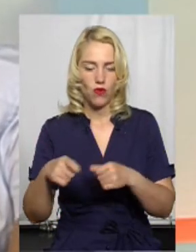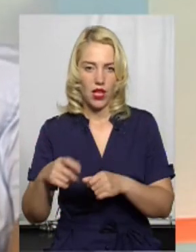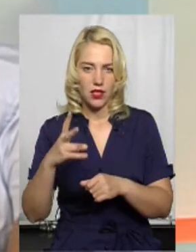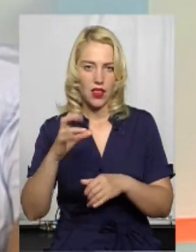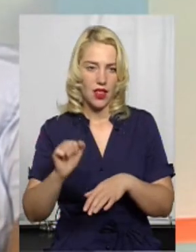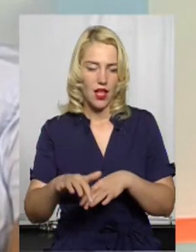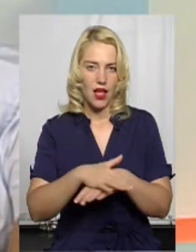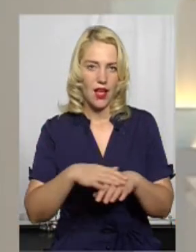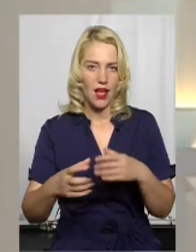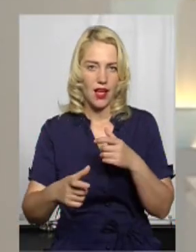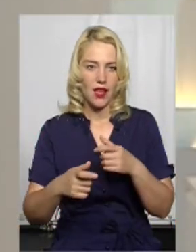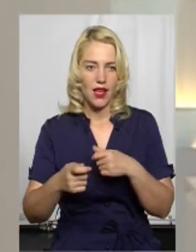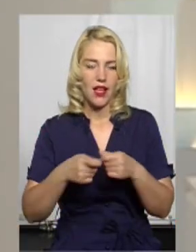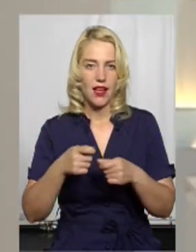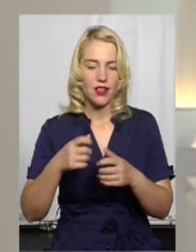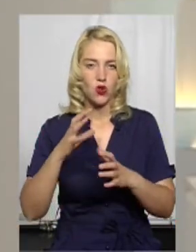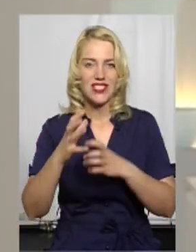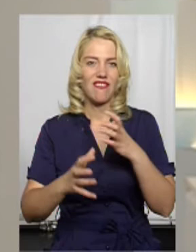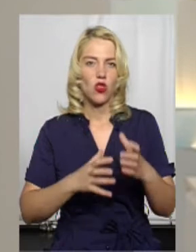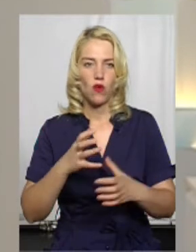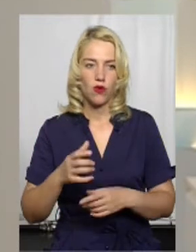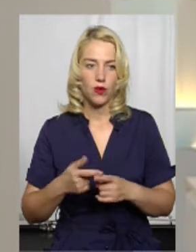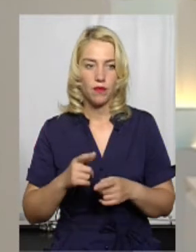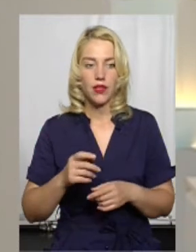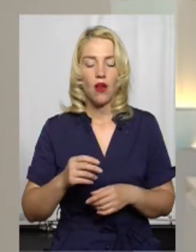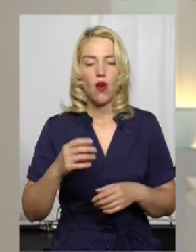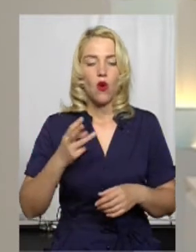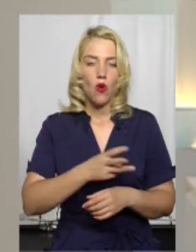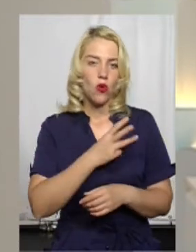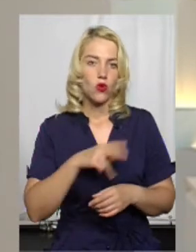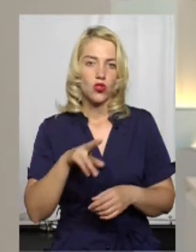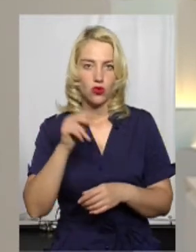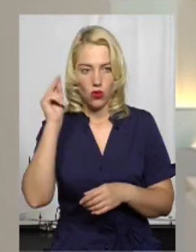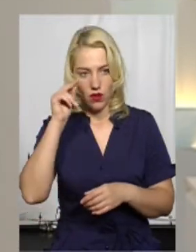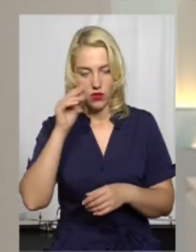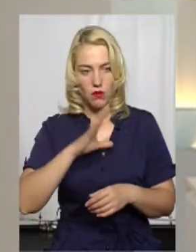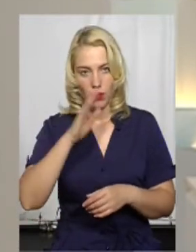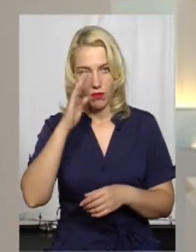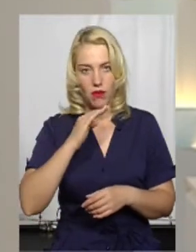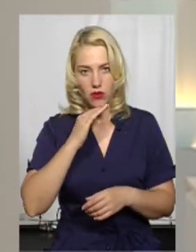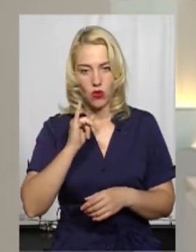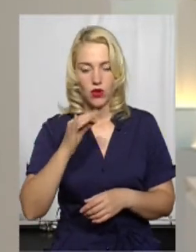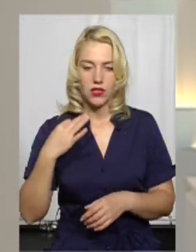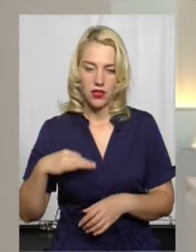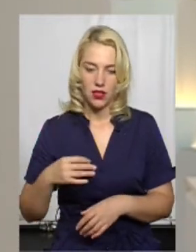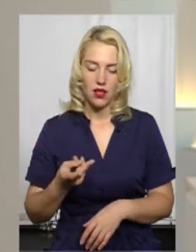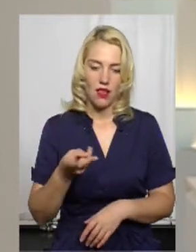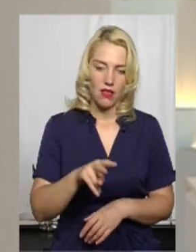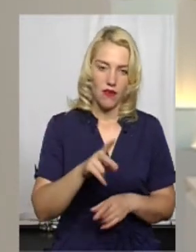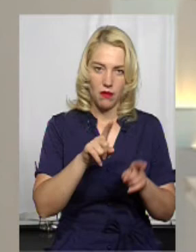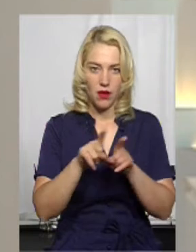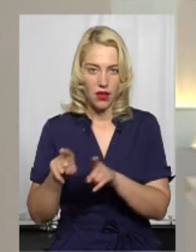на світові ринки. Звернула увагу, що серед охочих до навчання були батько і син, два брати.